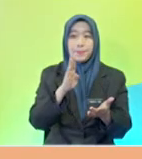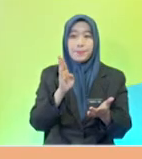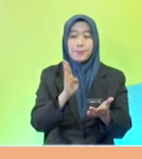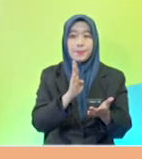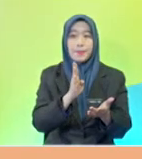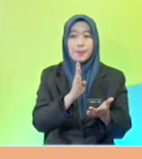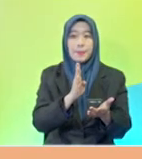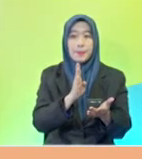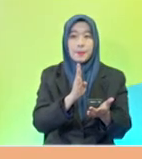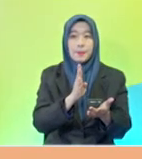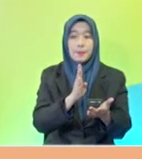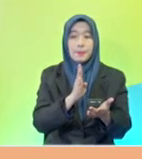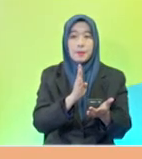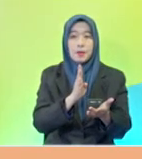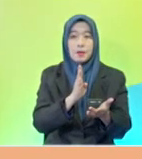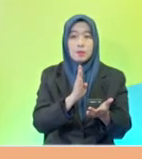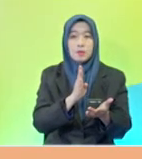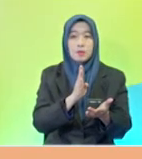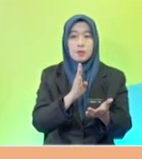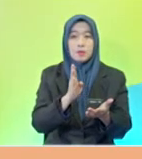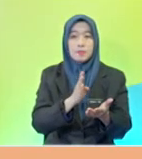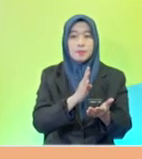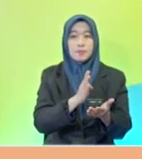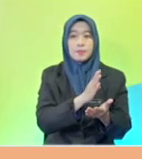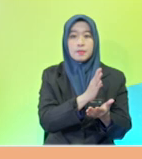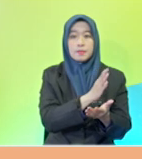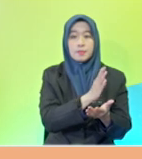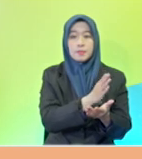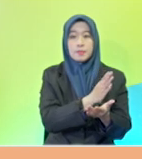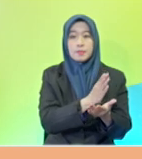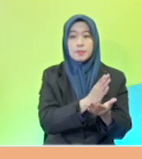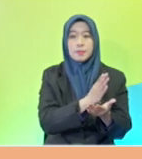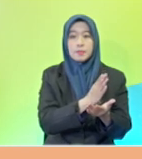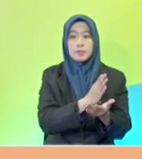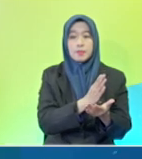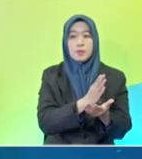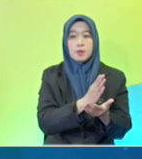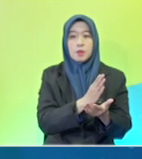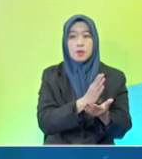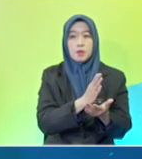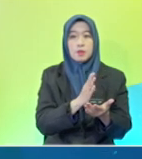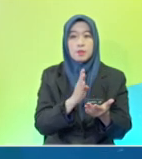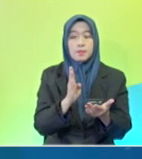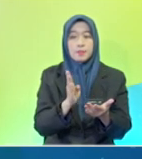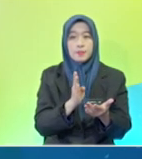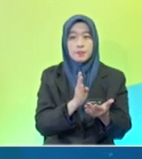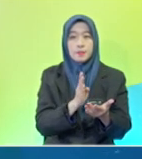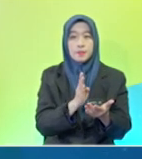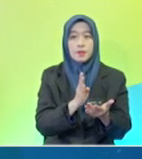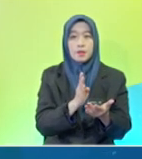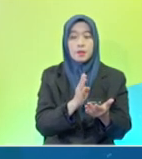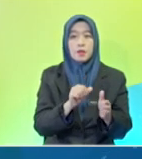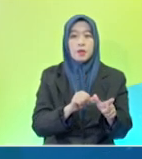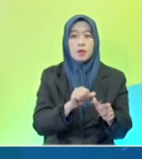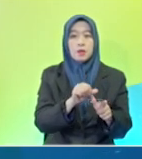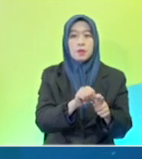rajim. Dzalikal kitabu la raib fihi huda. Ataupun